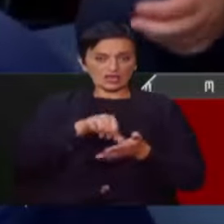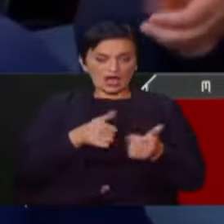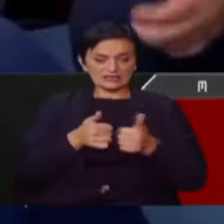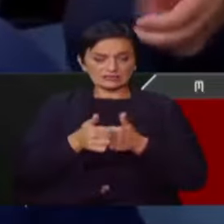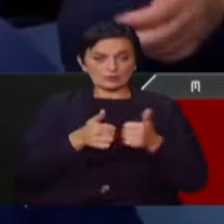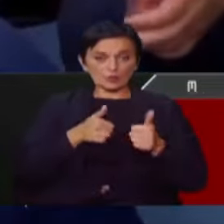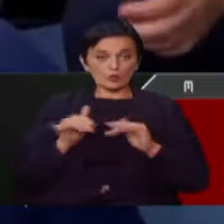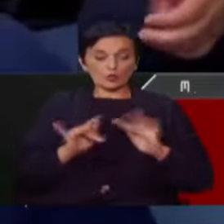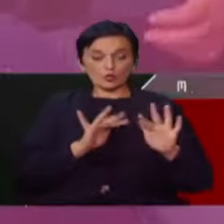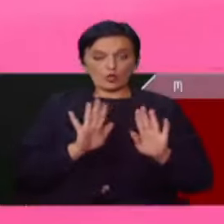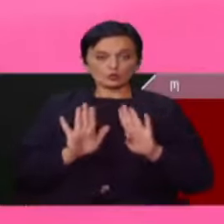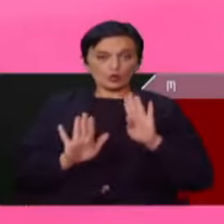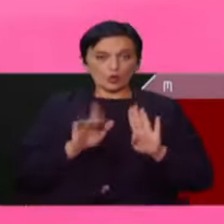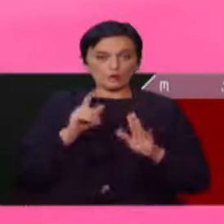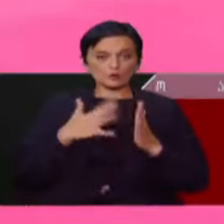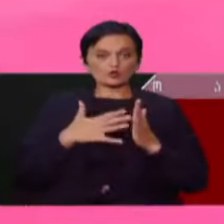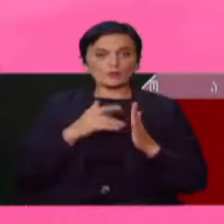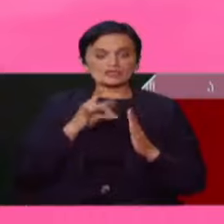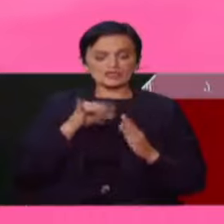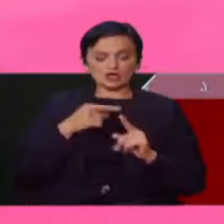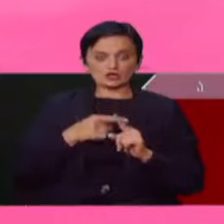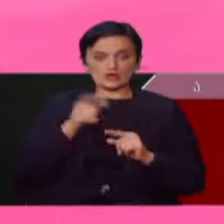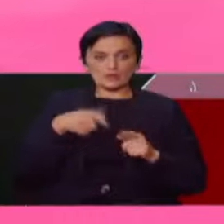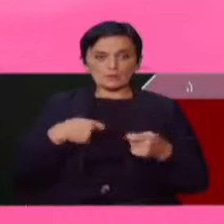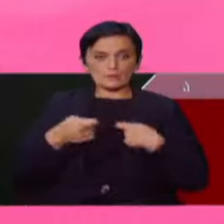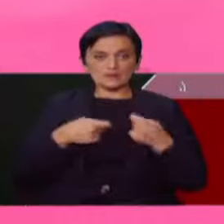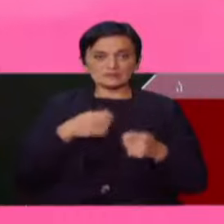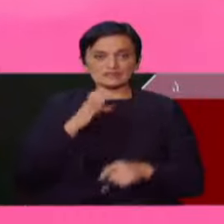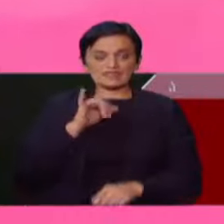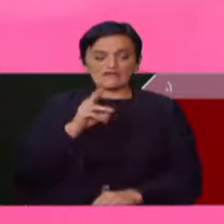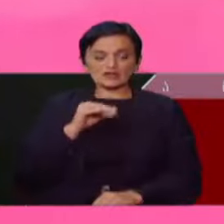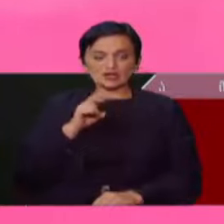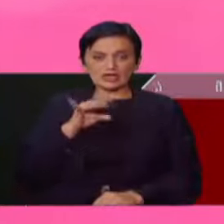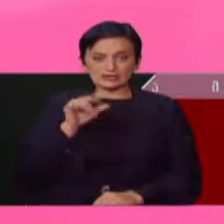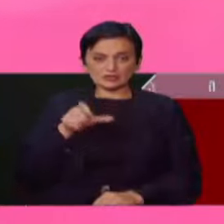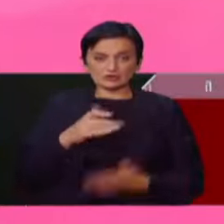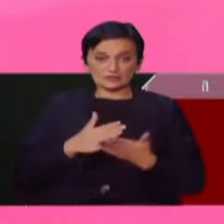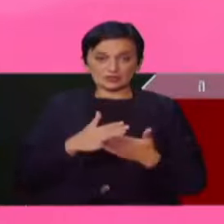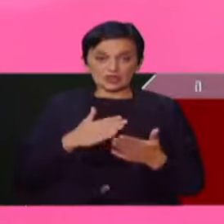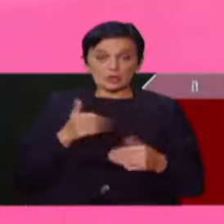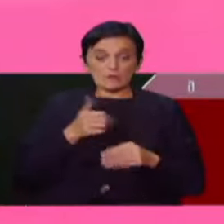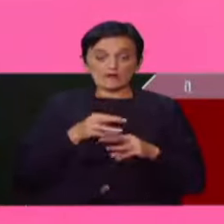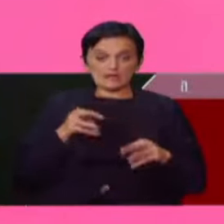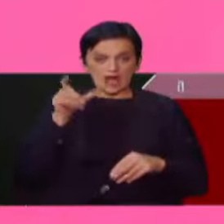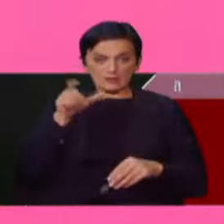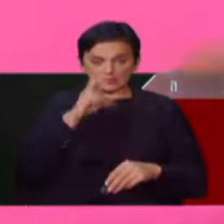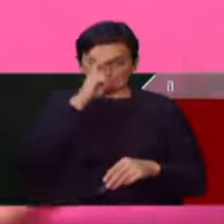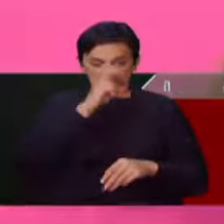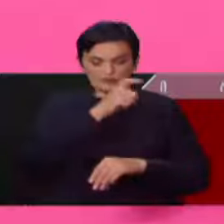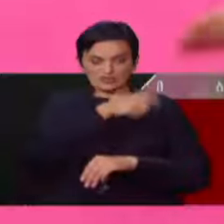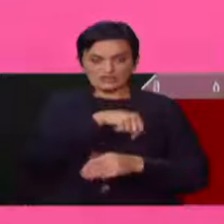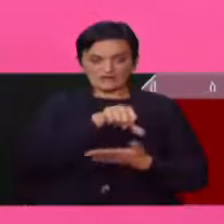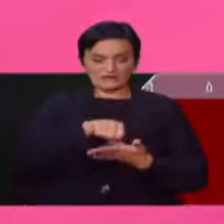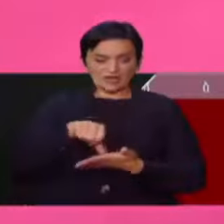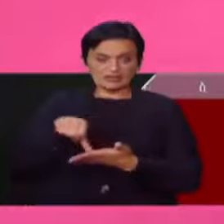asparezobnen. Onizebis organizatori sopel Zlevi Jvarshi mqidri biznesmeni Slava Sherazadishvili. Turnis premier ministri da mtavrobis tsevrebi